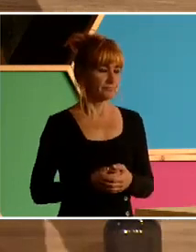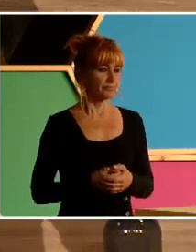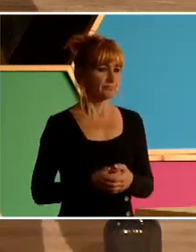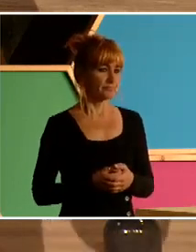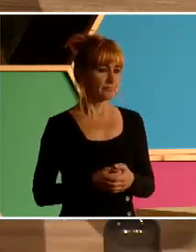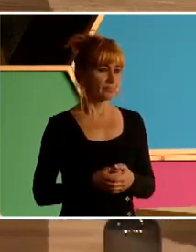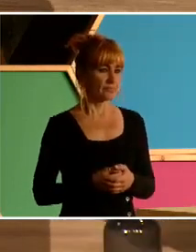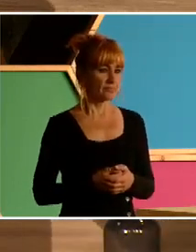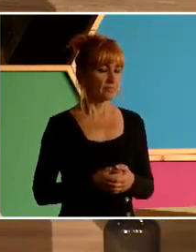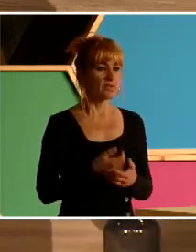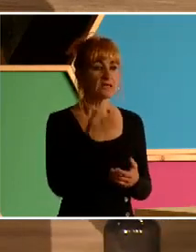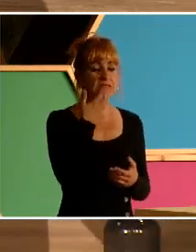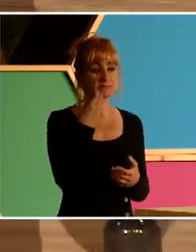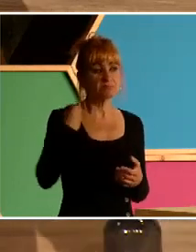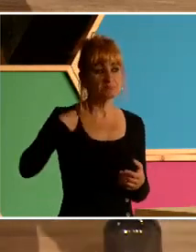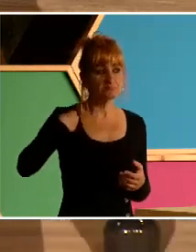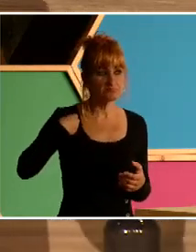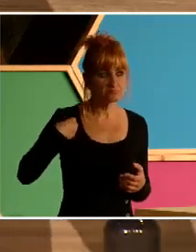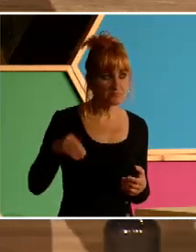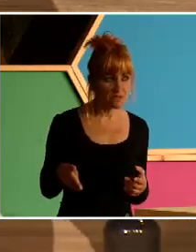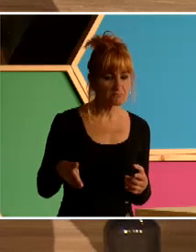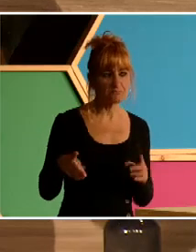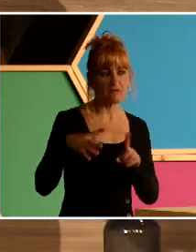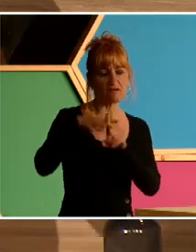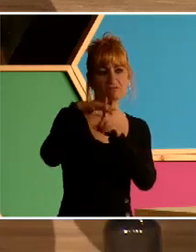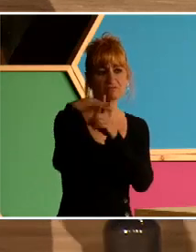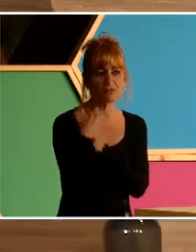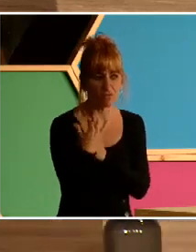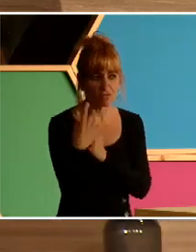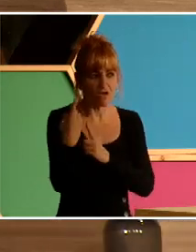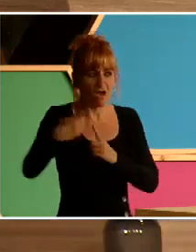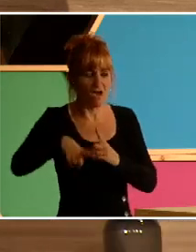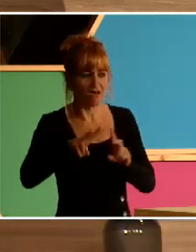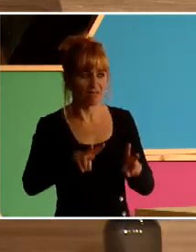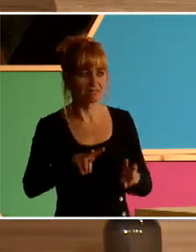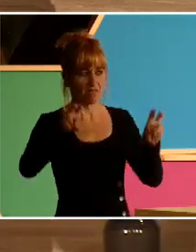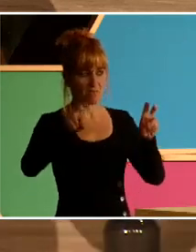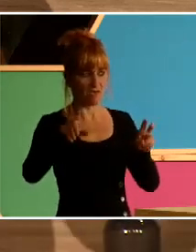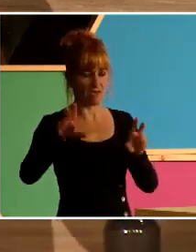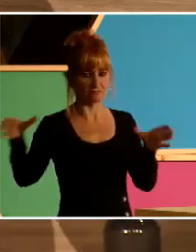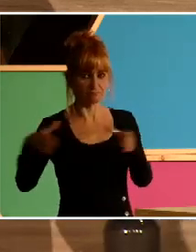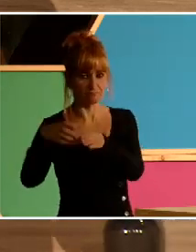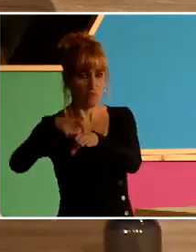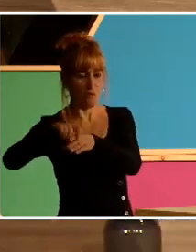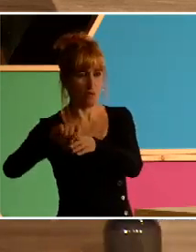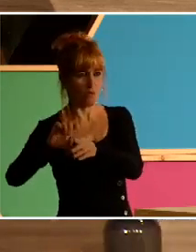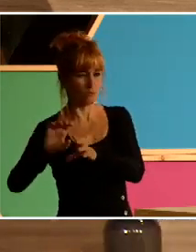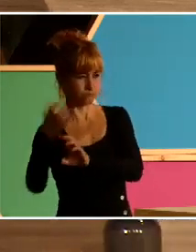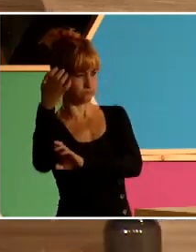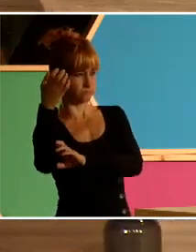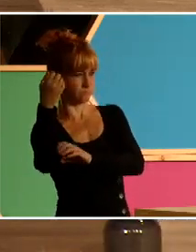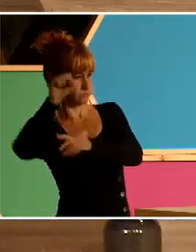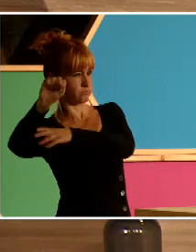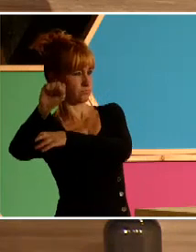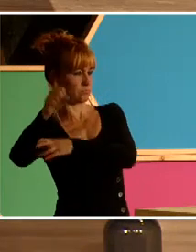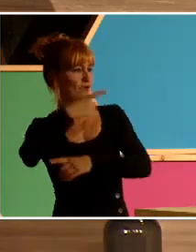mentre aplicaven aquest dret de l'enemic contra la dissidència, contra els opositors polítics, en canvi, teníem